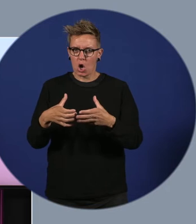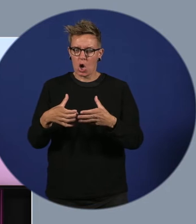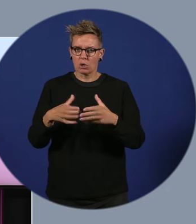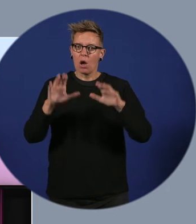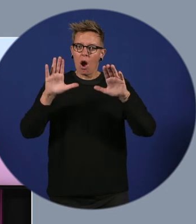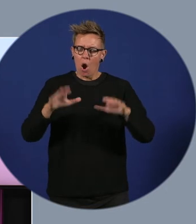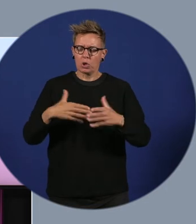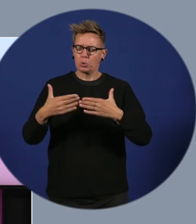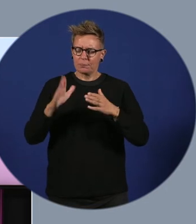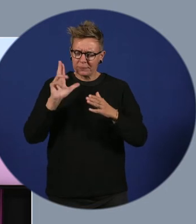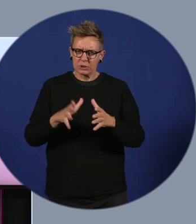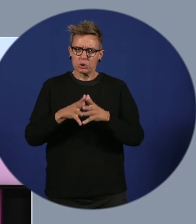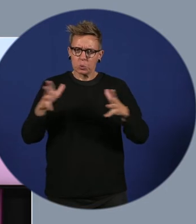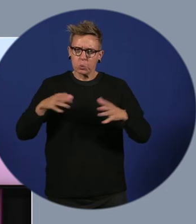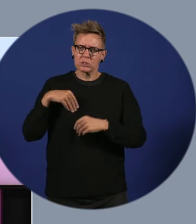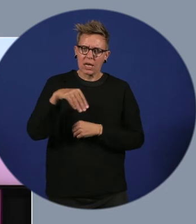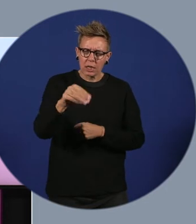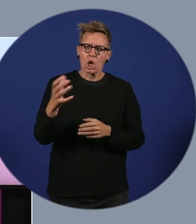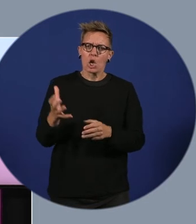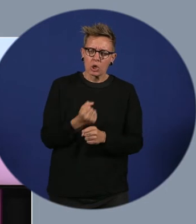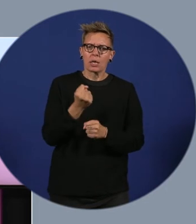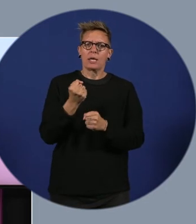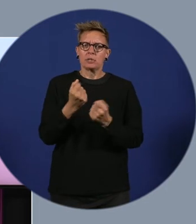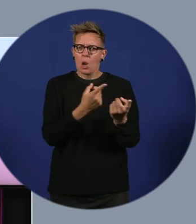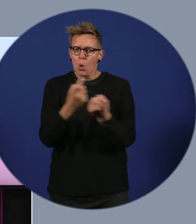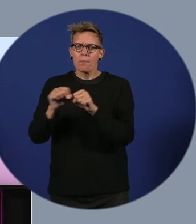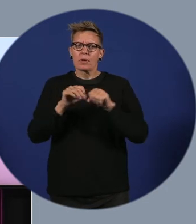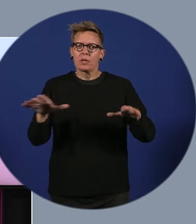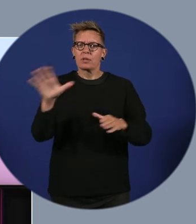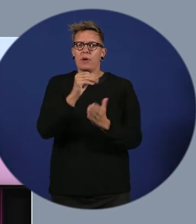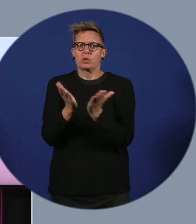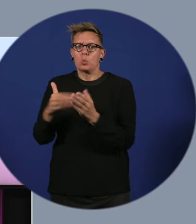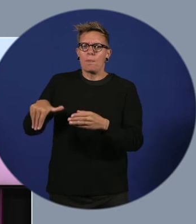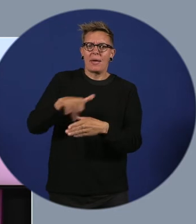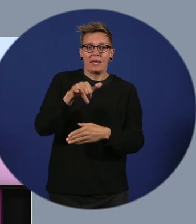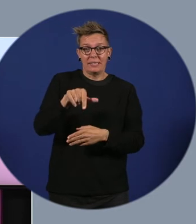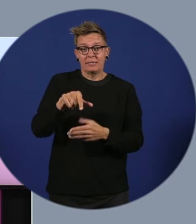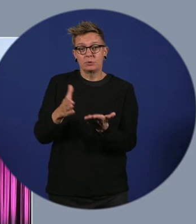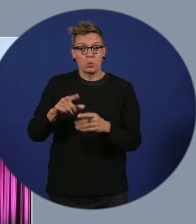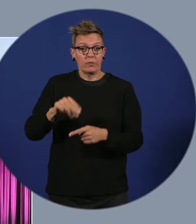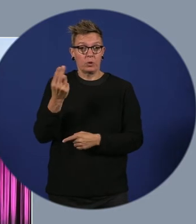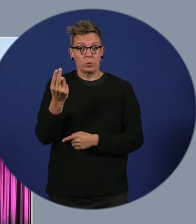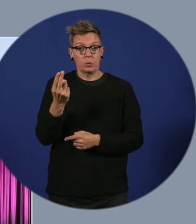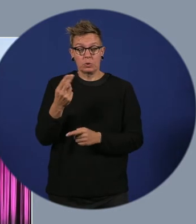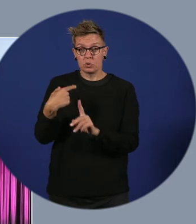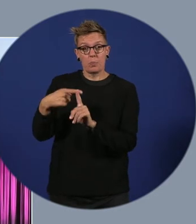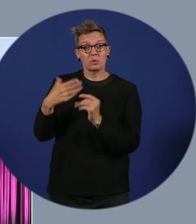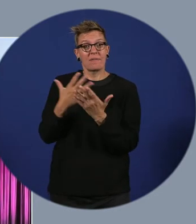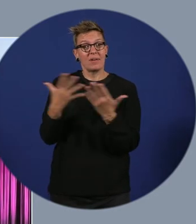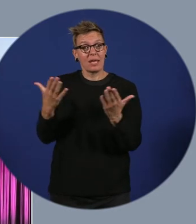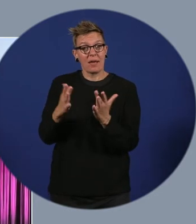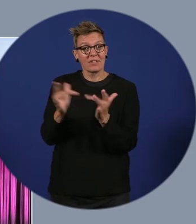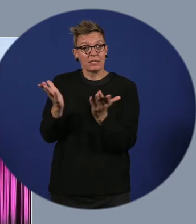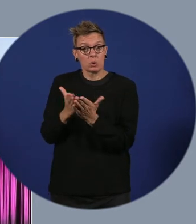och därigenom lyckades få med sig majoriteten av sina skolor. Så vi är glada över att vi i år ser att vi har fler friskolor med oss, men det